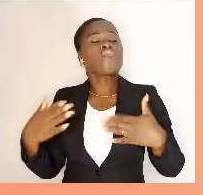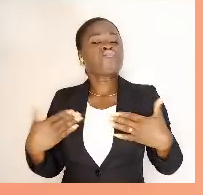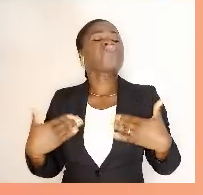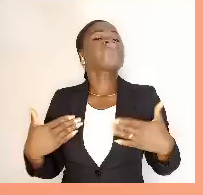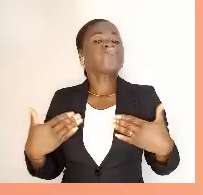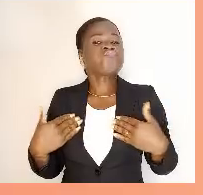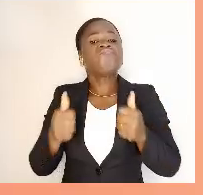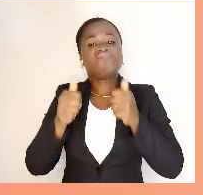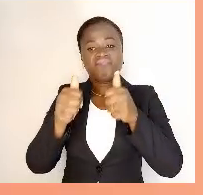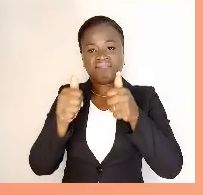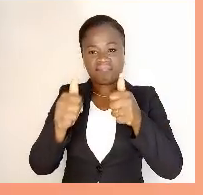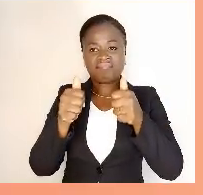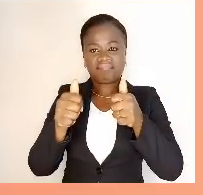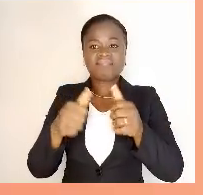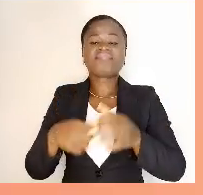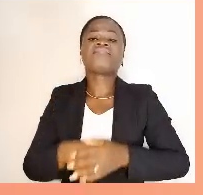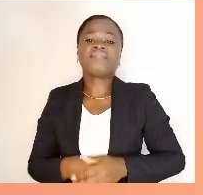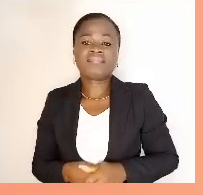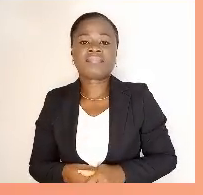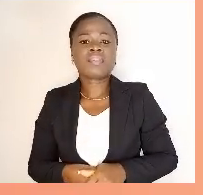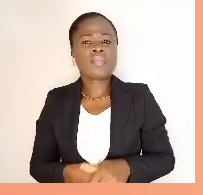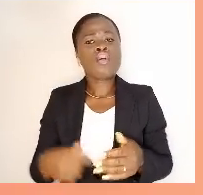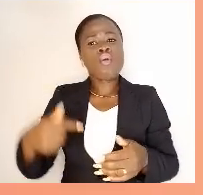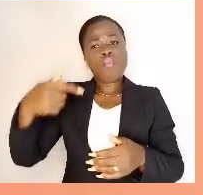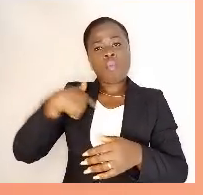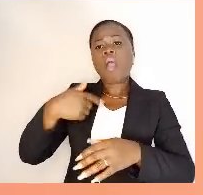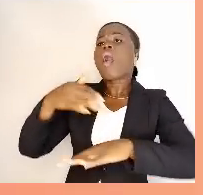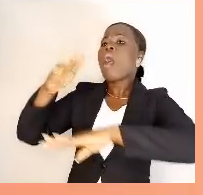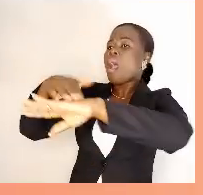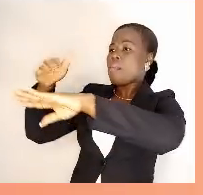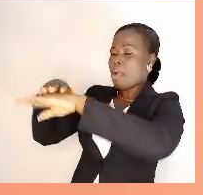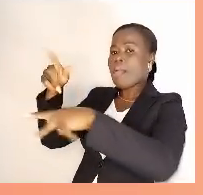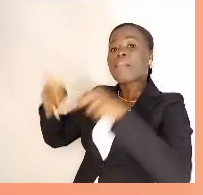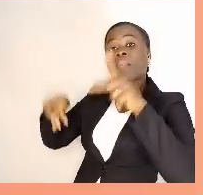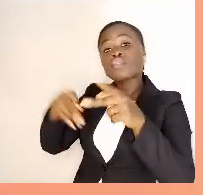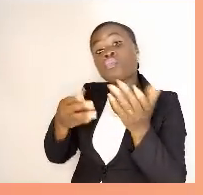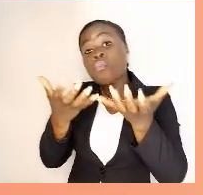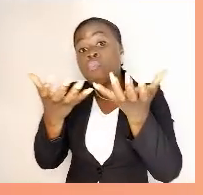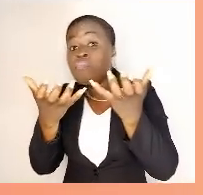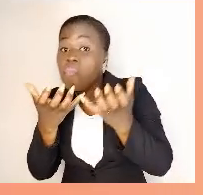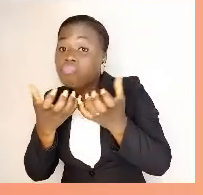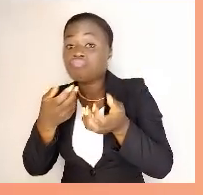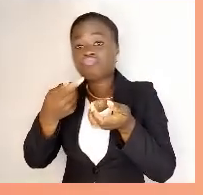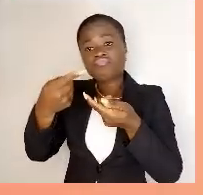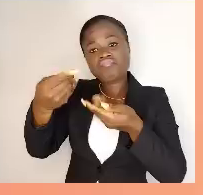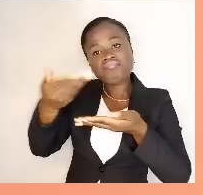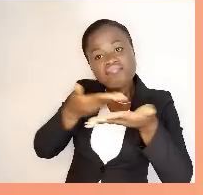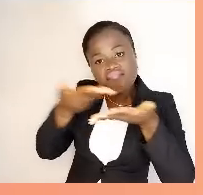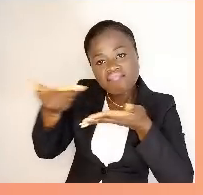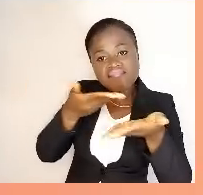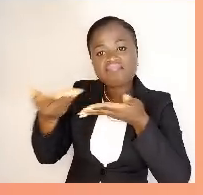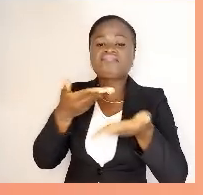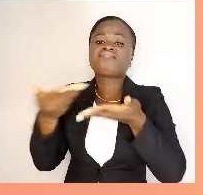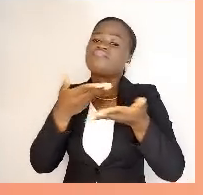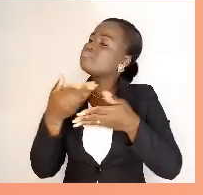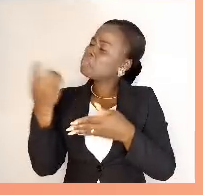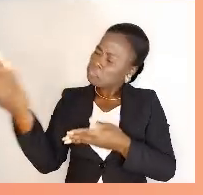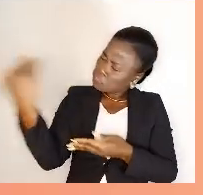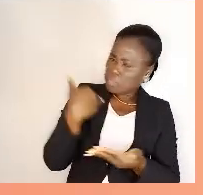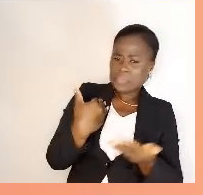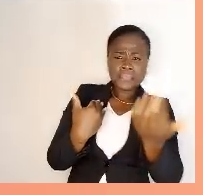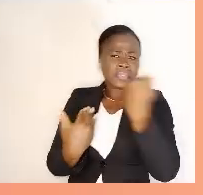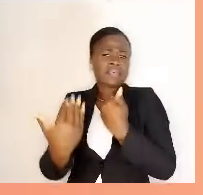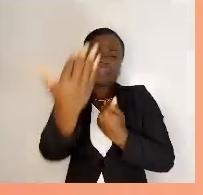je salue encore, ma main demeure tendue à toutes les voies de bonne volonté